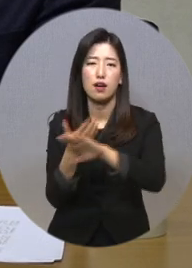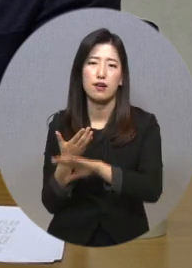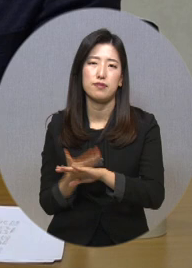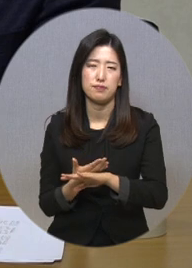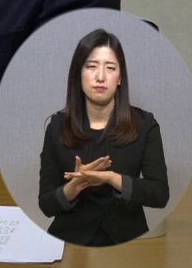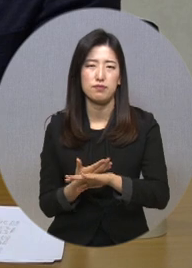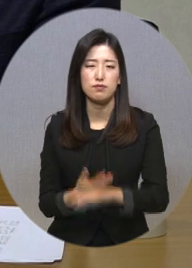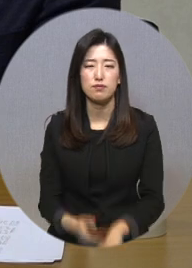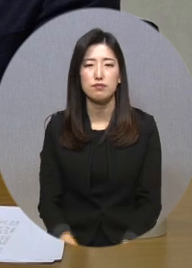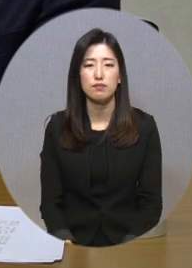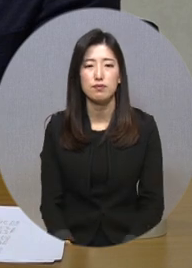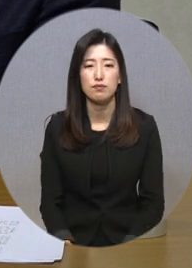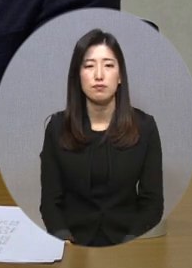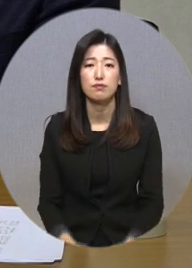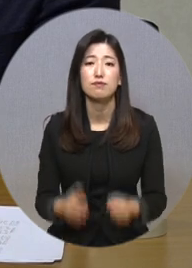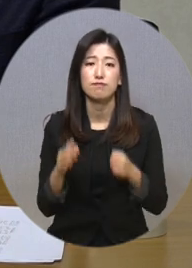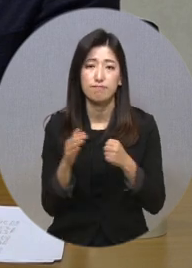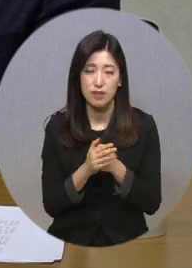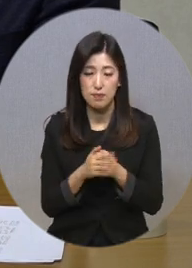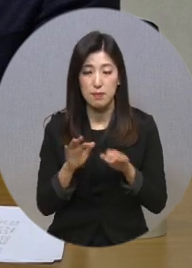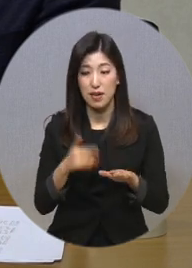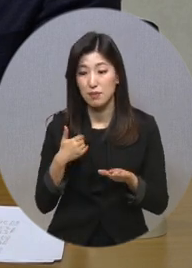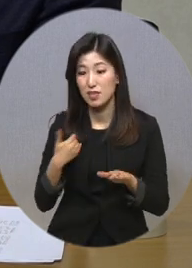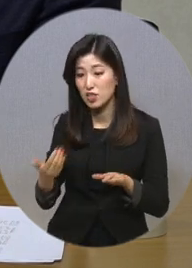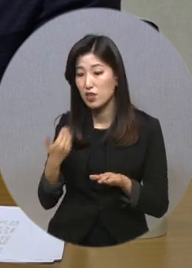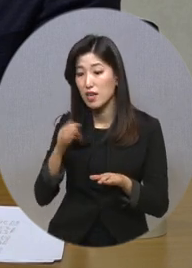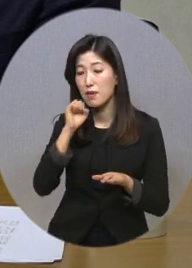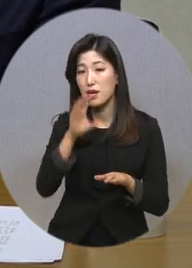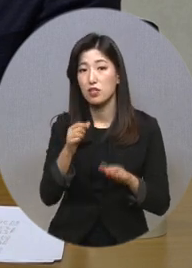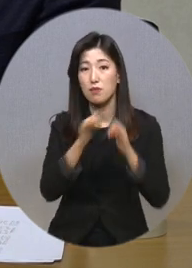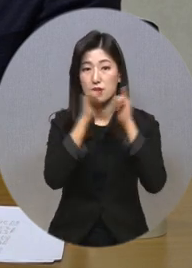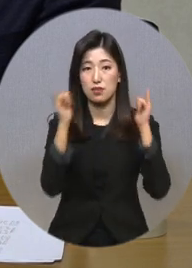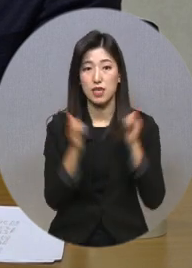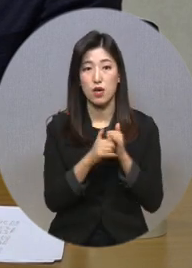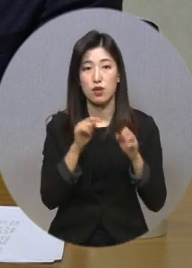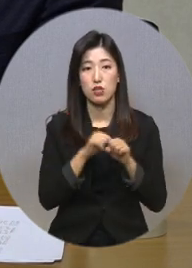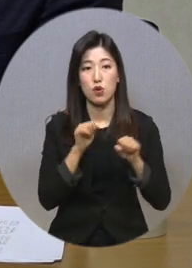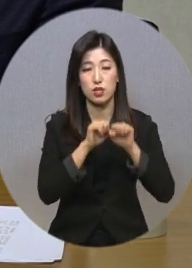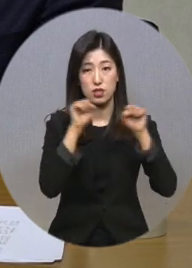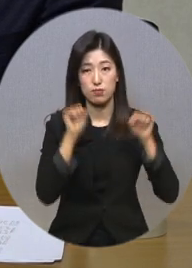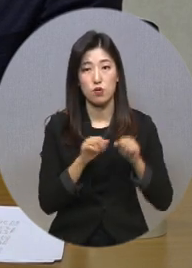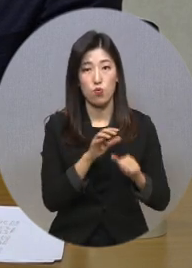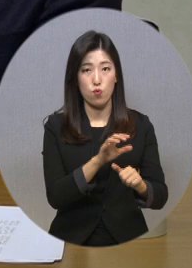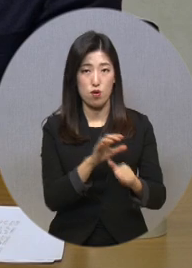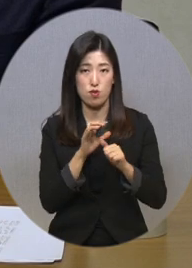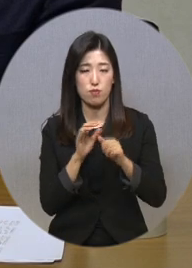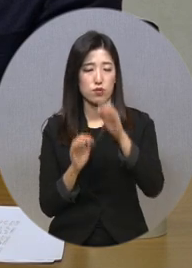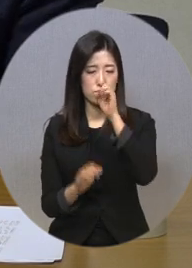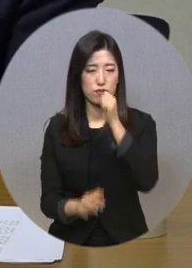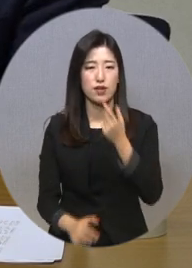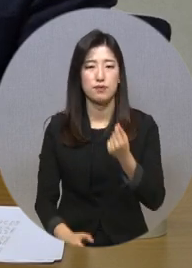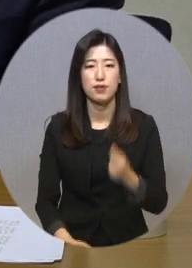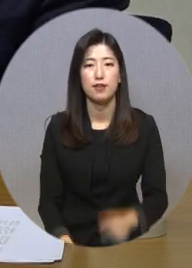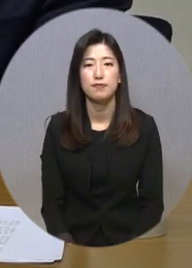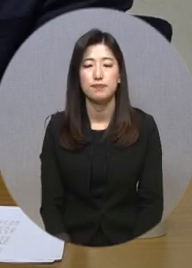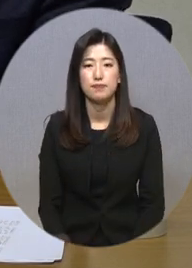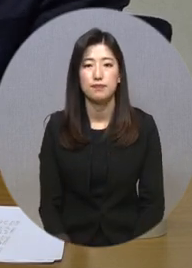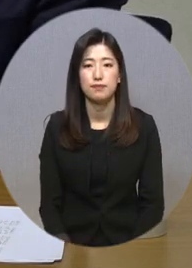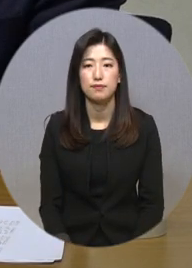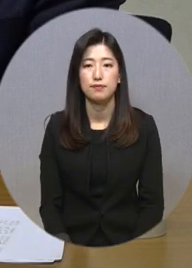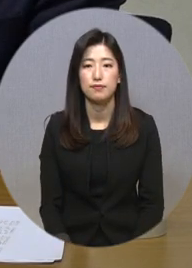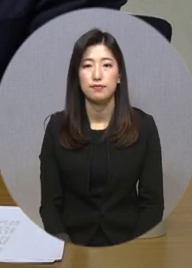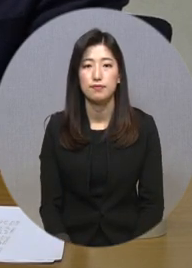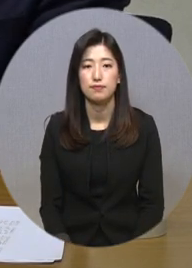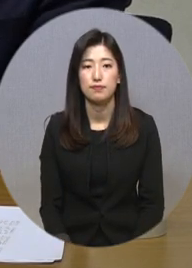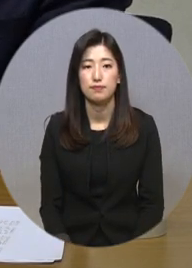말씀드린 사회적 시스템을 이용하면 어떨까 하는 생각이 저는 듭니다. 그럼 회장님께서는